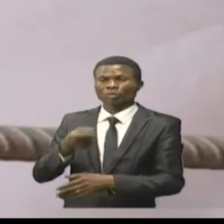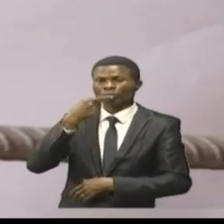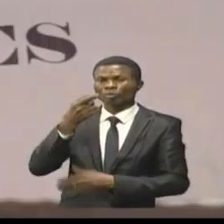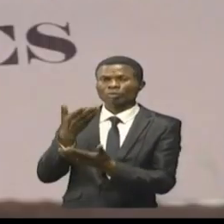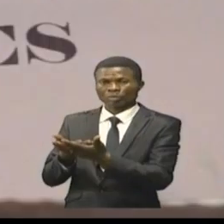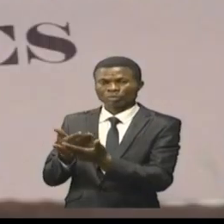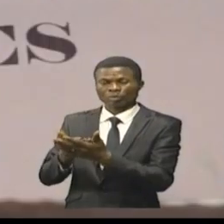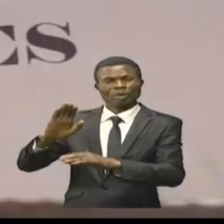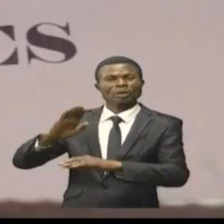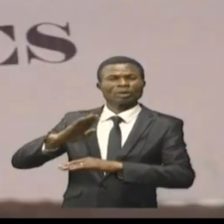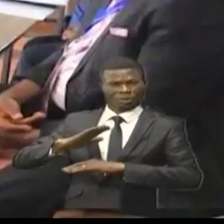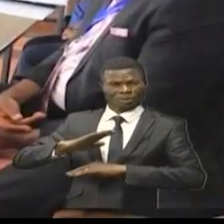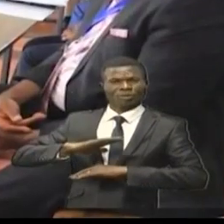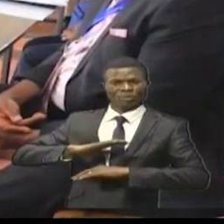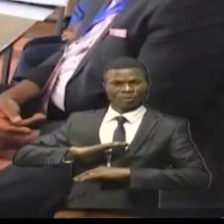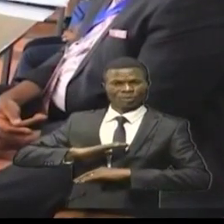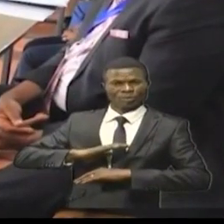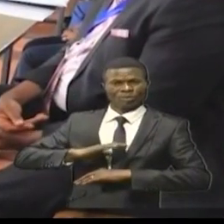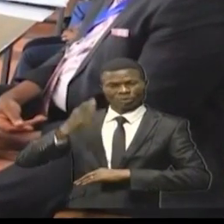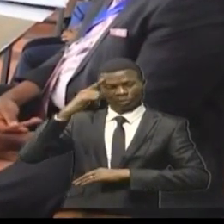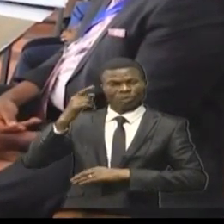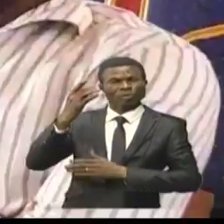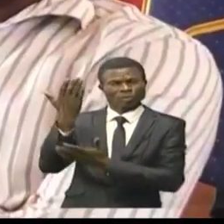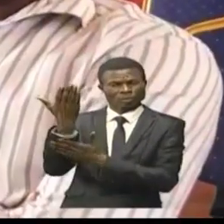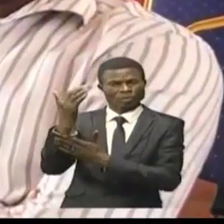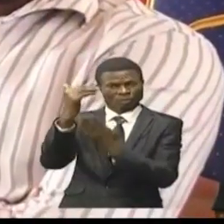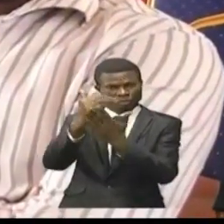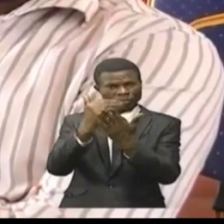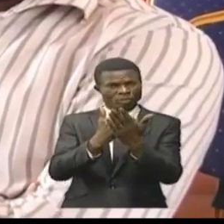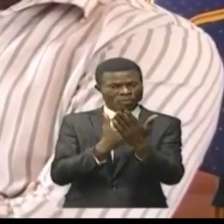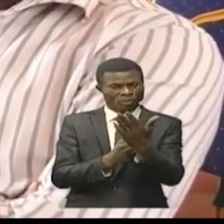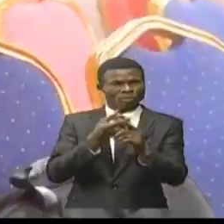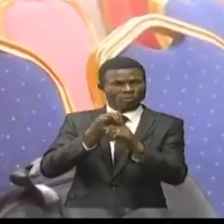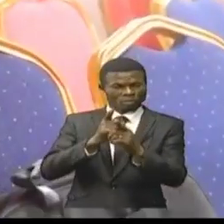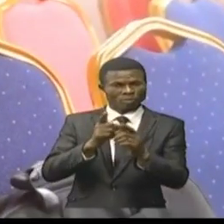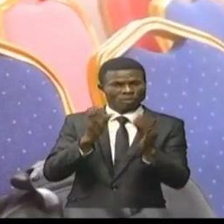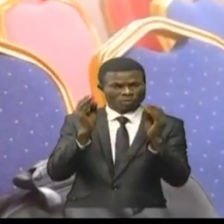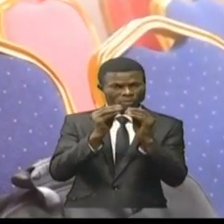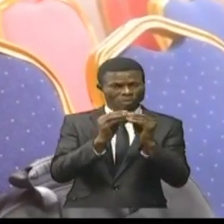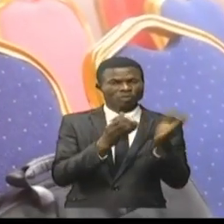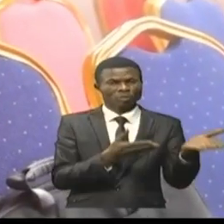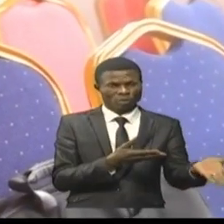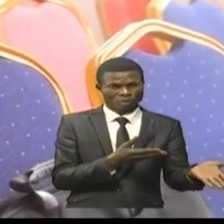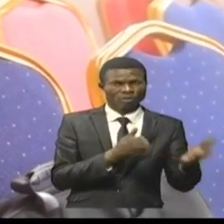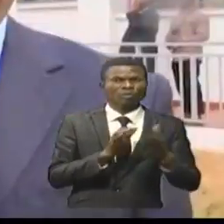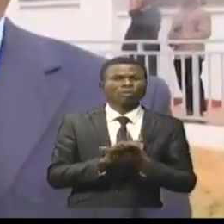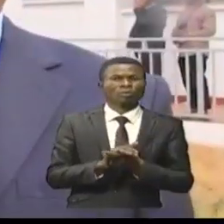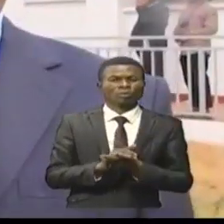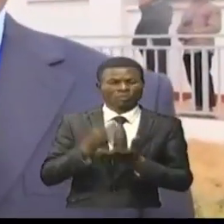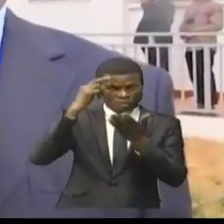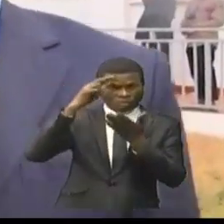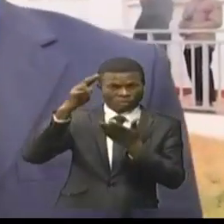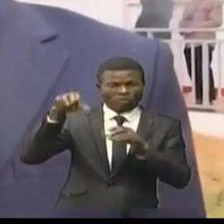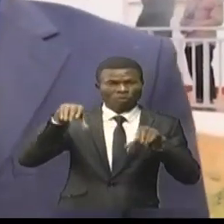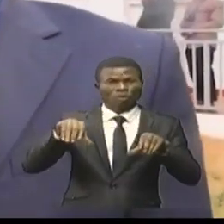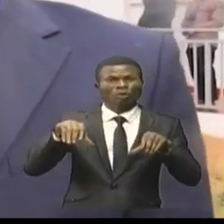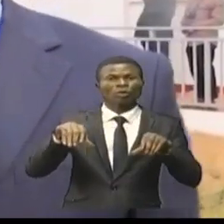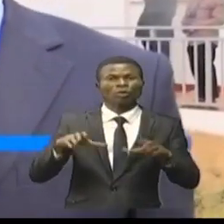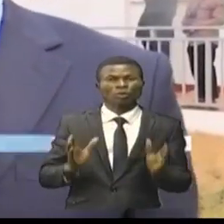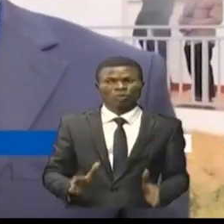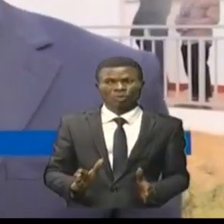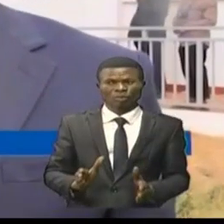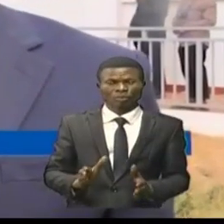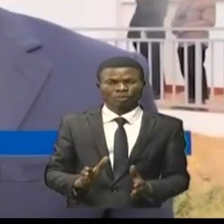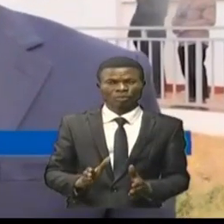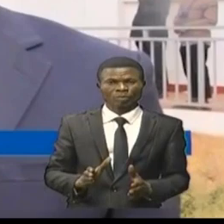leur satisfaction quant aux recommandations sorties de ces travaux. L'Université Congo va